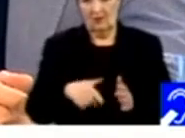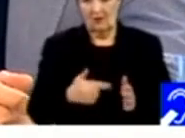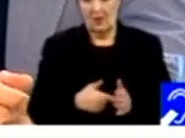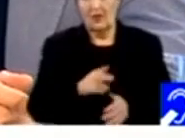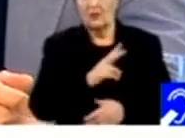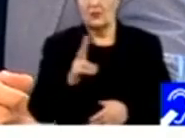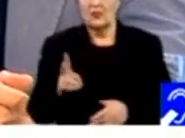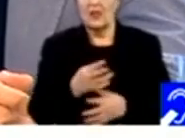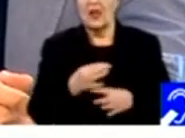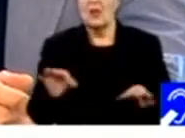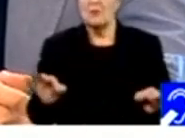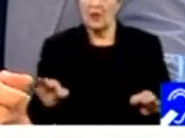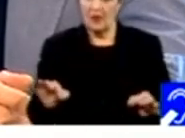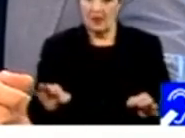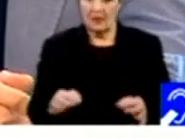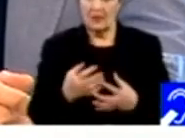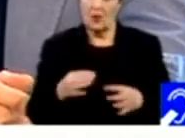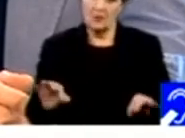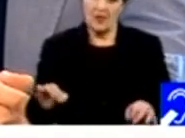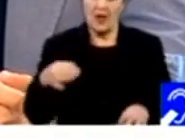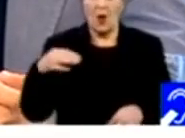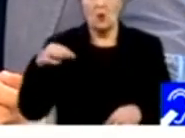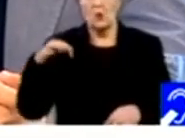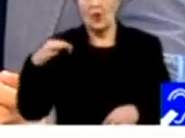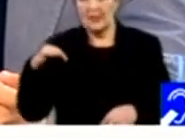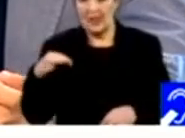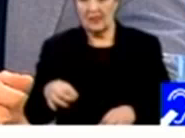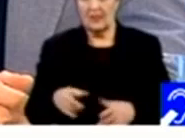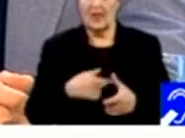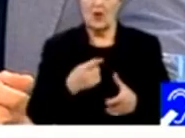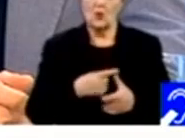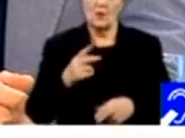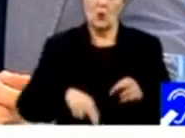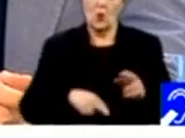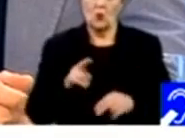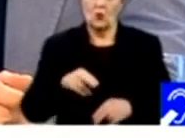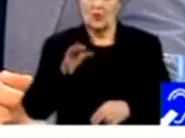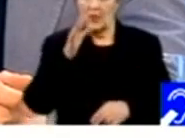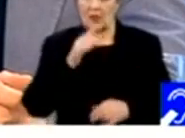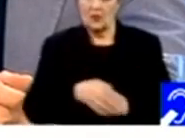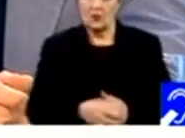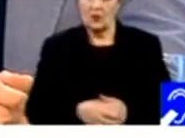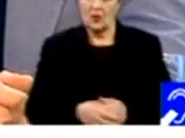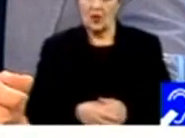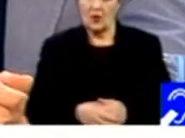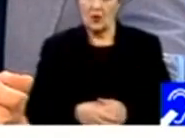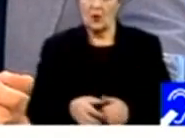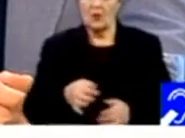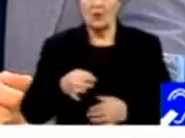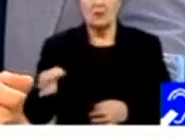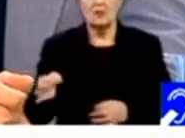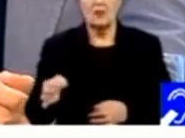Cine elibera și mai eliberează autorizații pentru anumite construcții în Chișinău? Ce pârghii